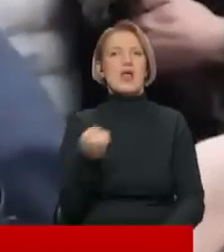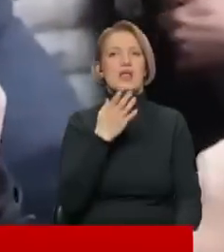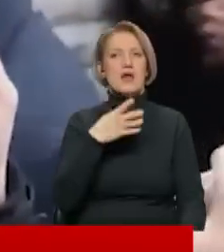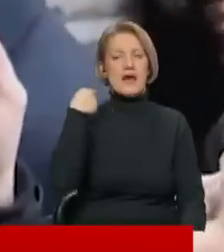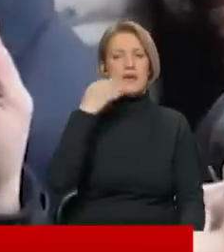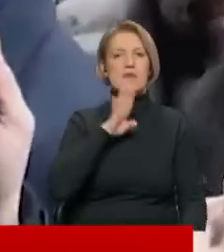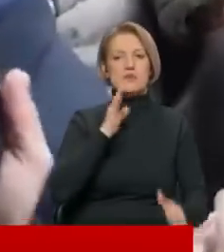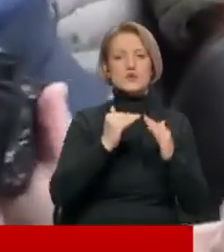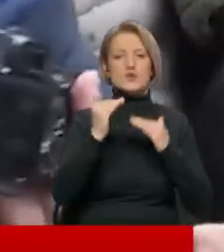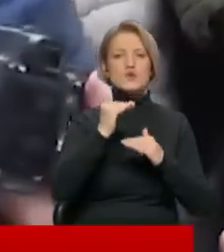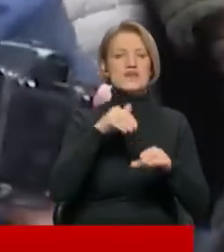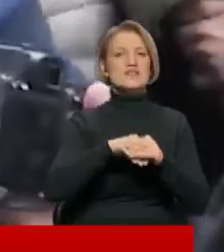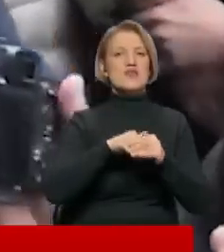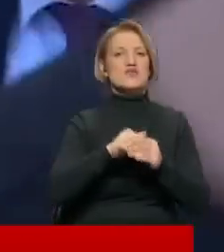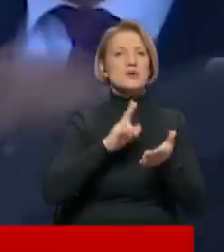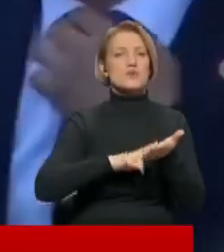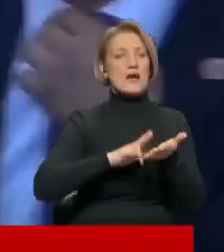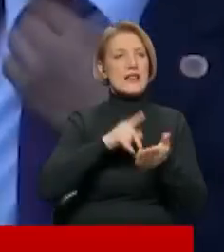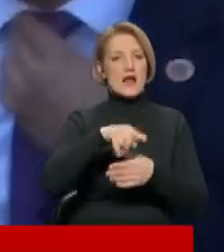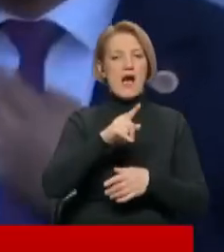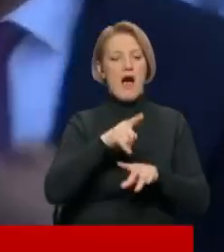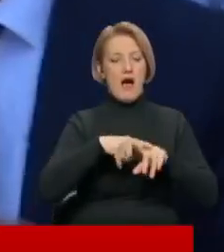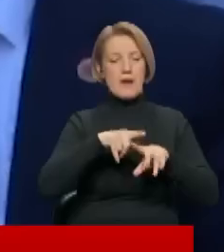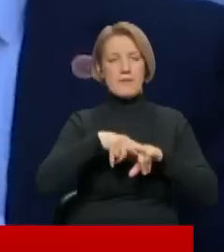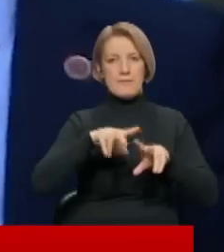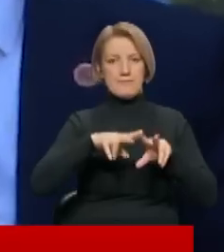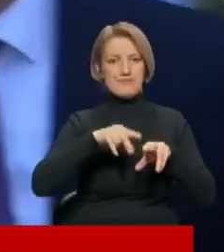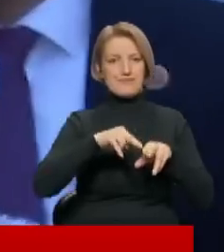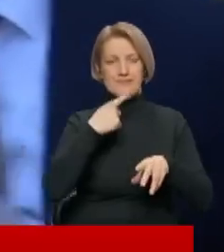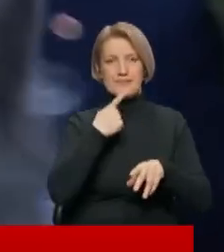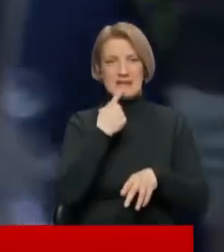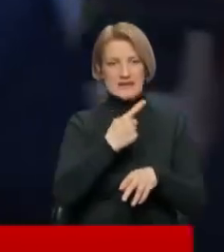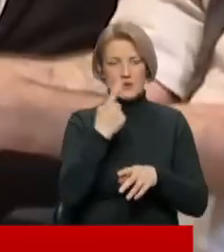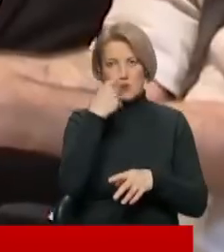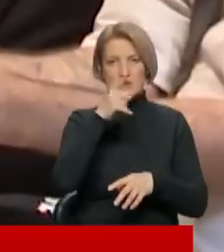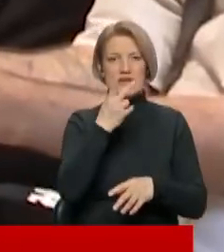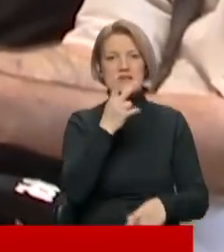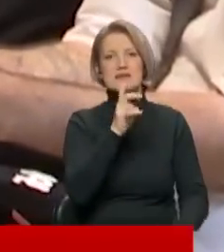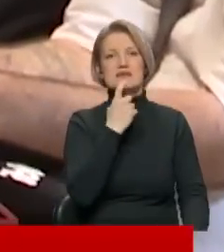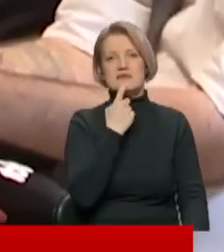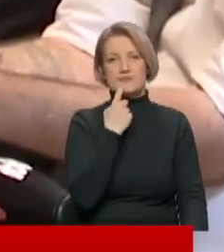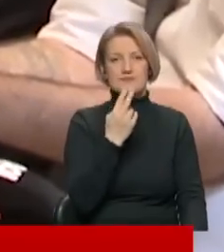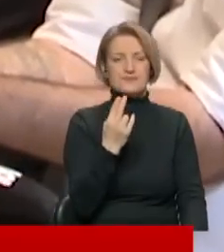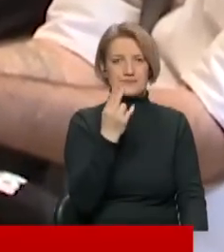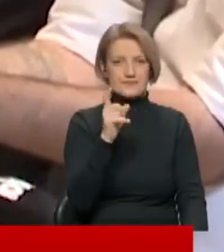İmamoğlu'na Yüksek Seçim Kurulu üyelerine ahmak dediği gerekçesiyle verilen iki yıl yedi ay 15 günlük hapis cezasını tartışıyor